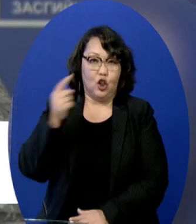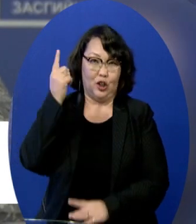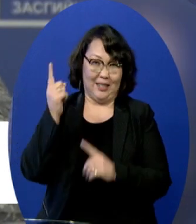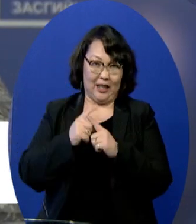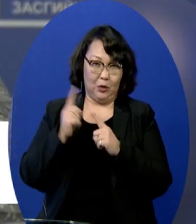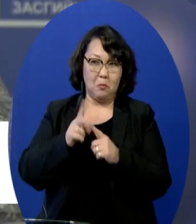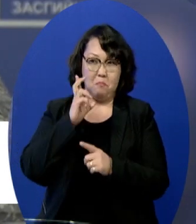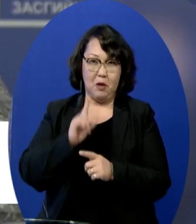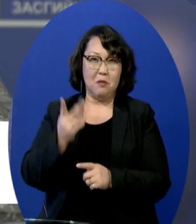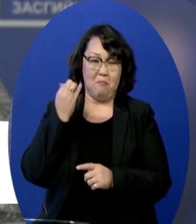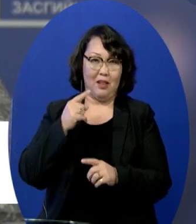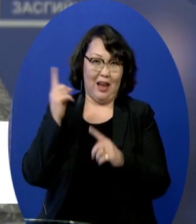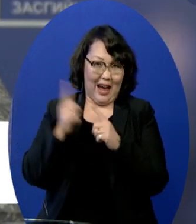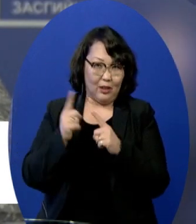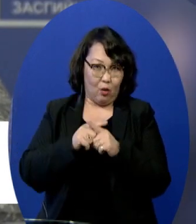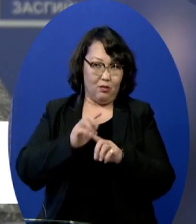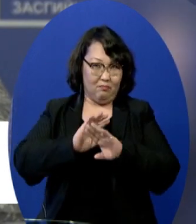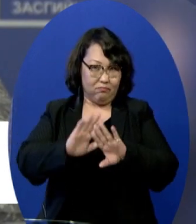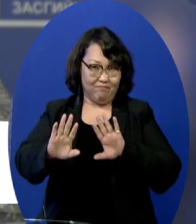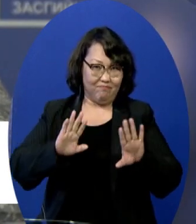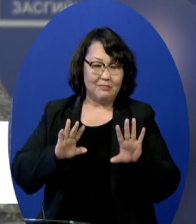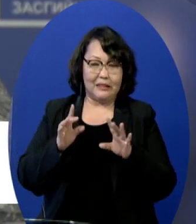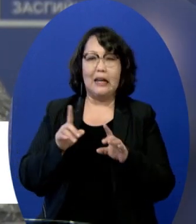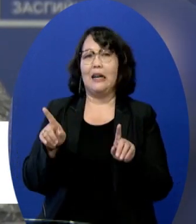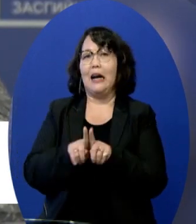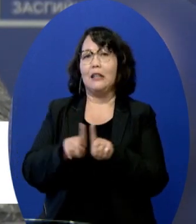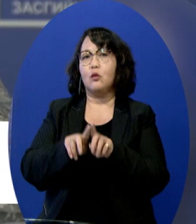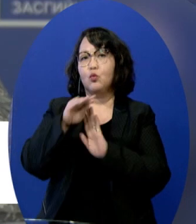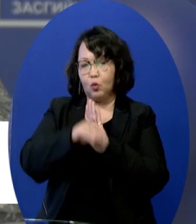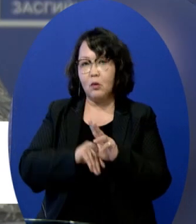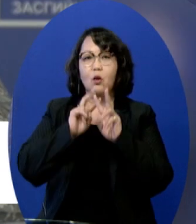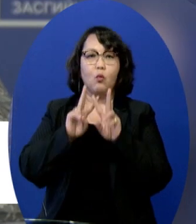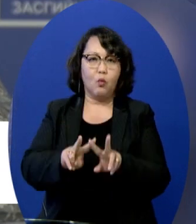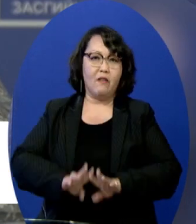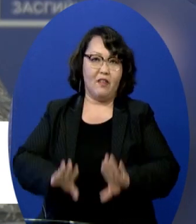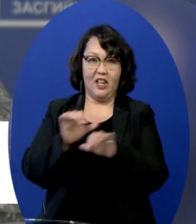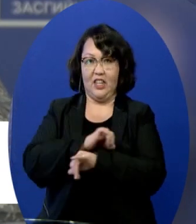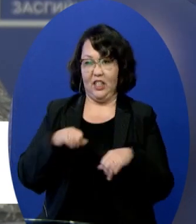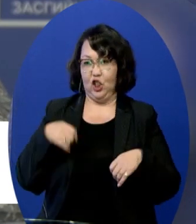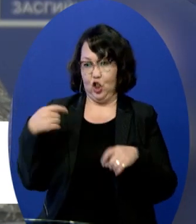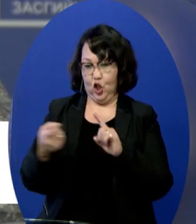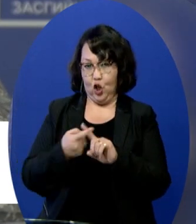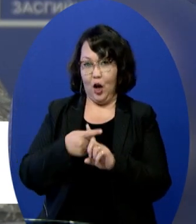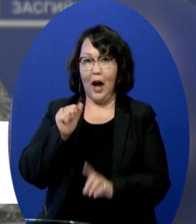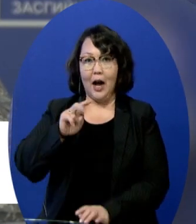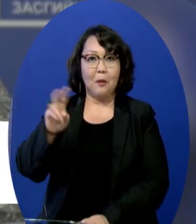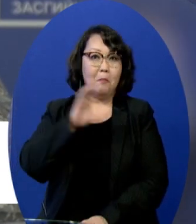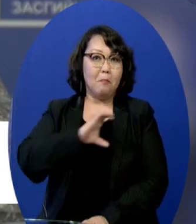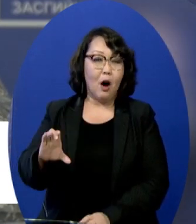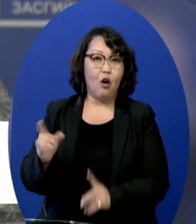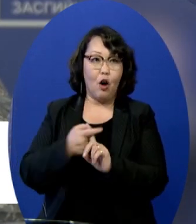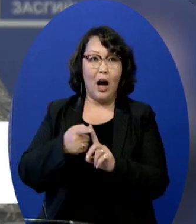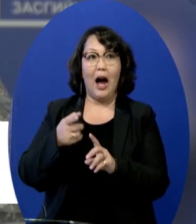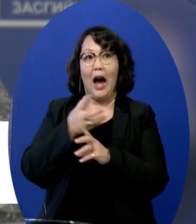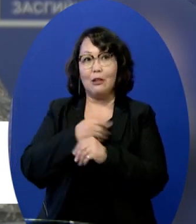үед хэрэгжүүлжсэн арга хэмжээг бол үргэлжлүүлээд хэрэгжүүлнэ. Ялангуяа хард иргэдтэй холбоотой, аж ахуйн нэгжтэй холбоотой халдвар хамгааллын